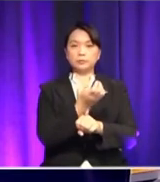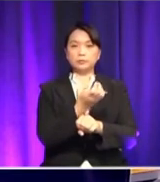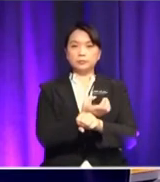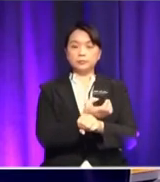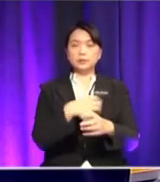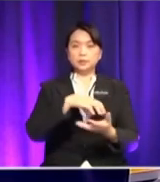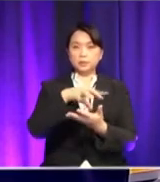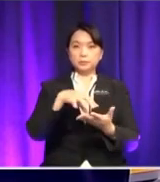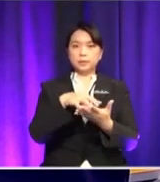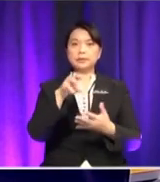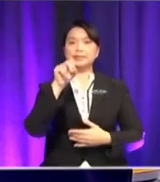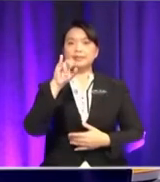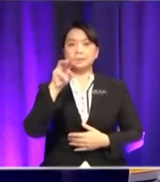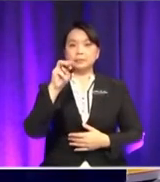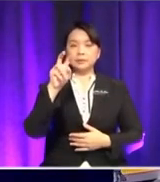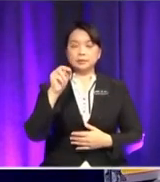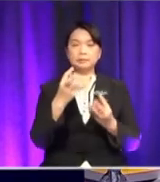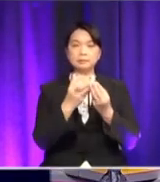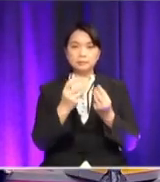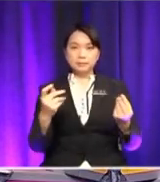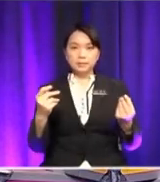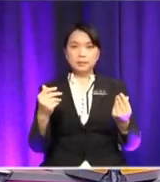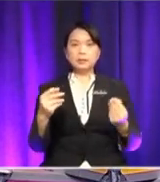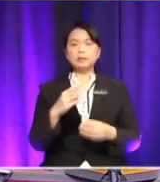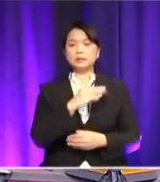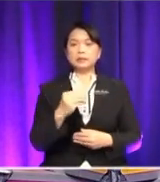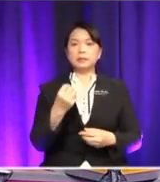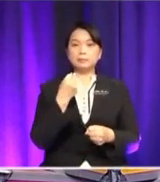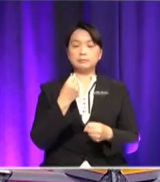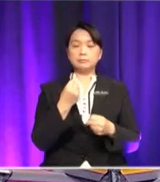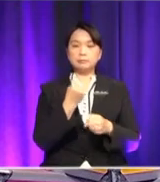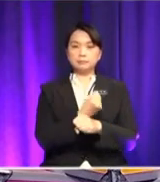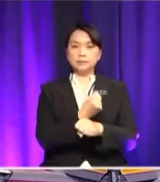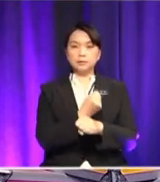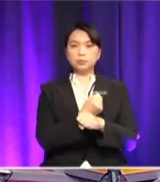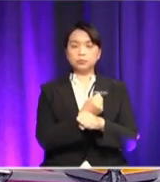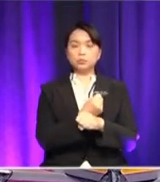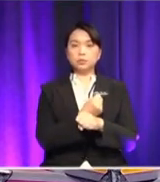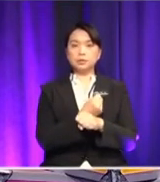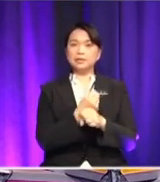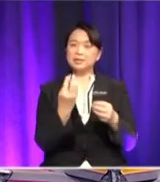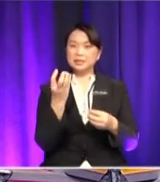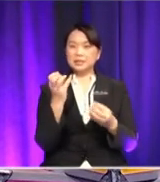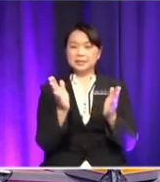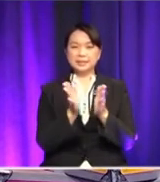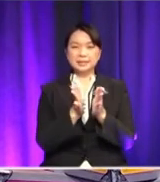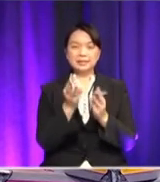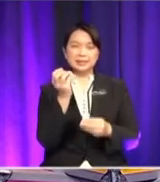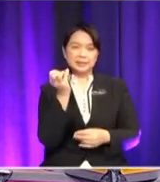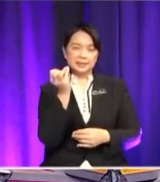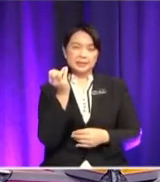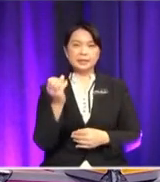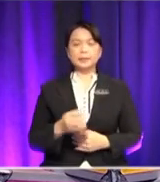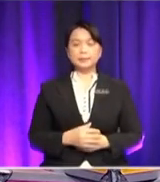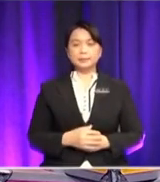pasir dan batu kerikil dan di dekat sini di Ada simbol-simbolnya Ada simbol segitiga ada bulat